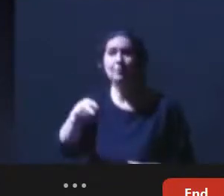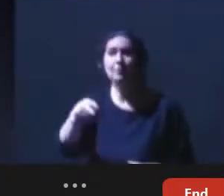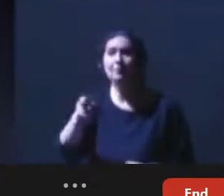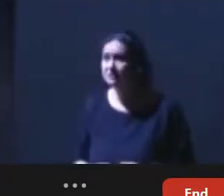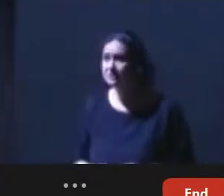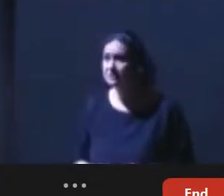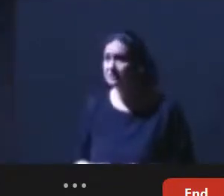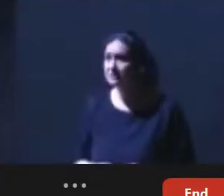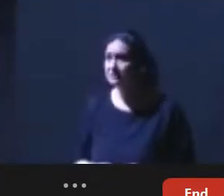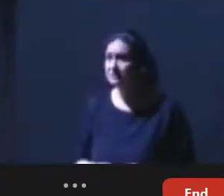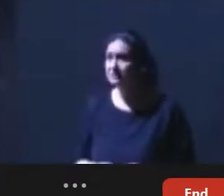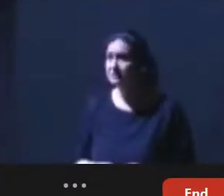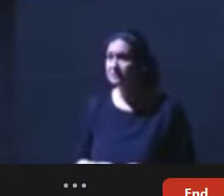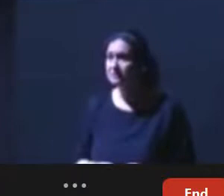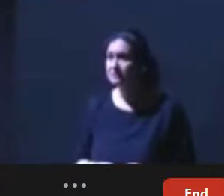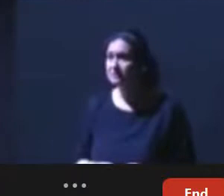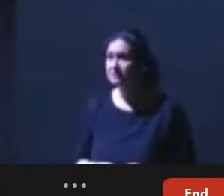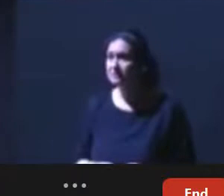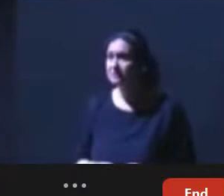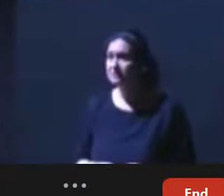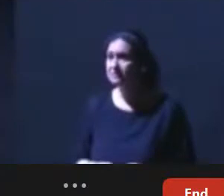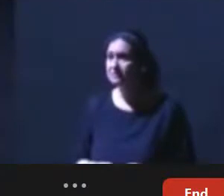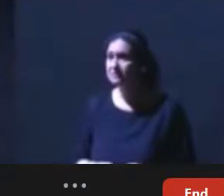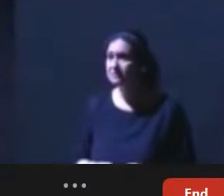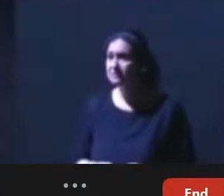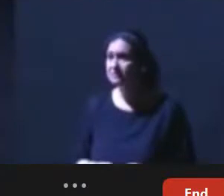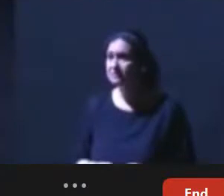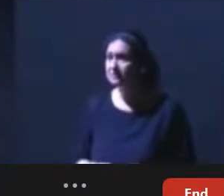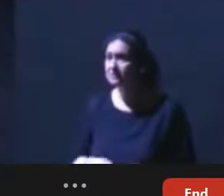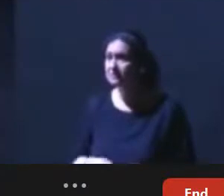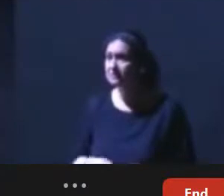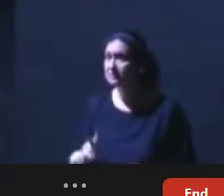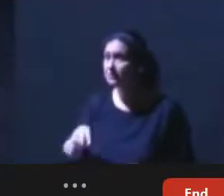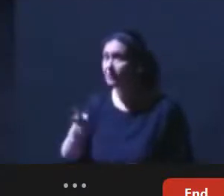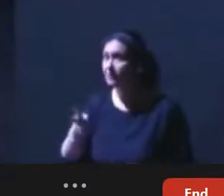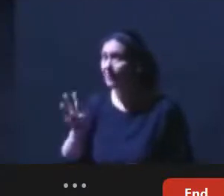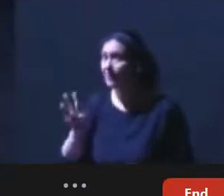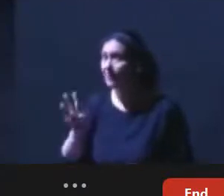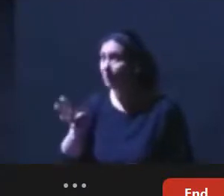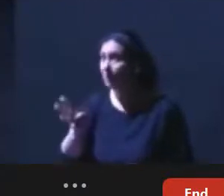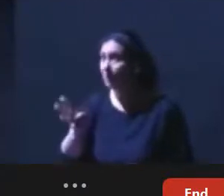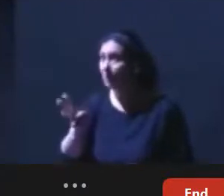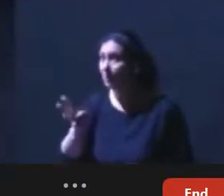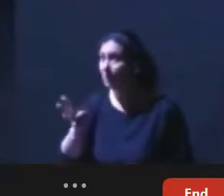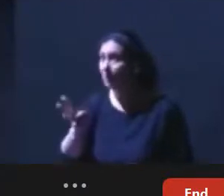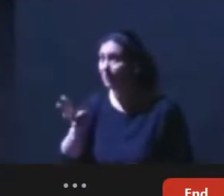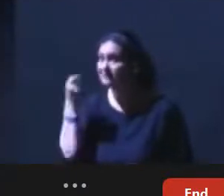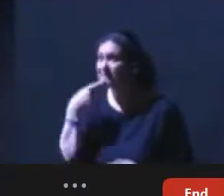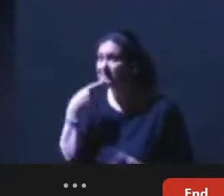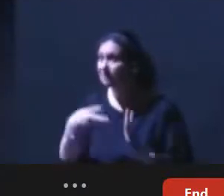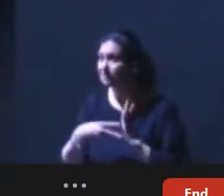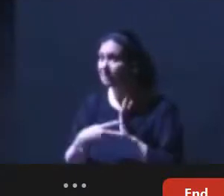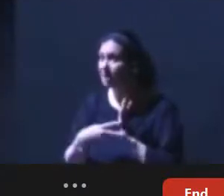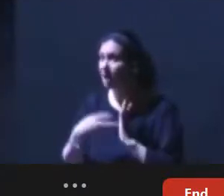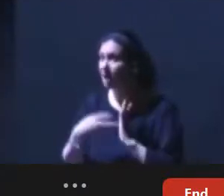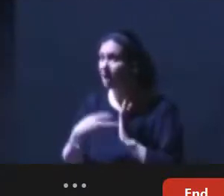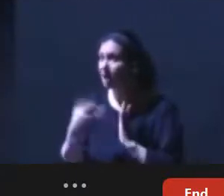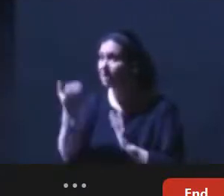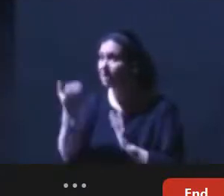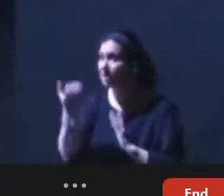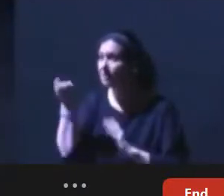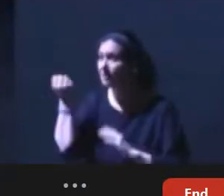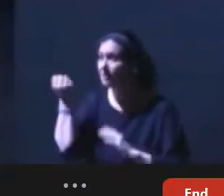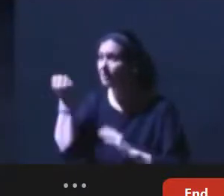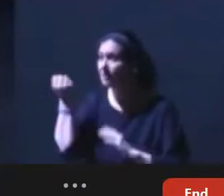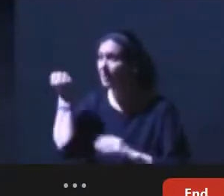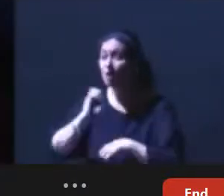và đã từng có sở hữu token Bitcoin? Sau đó thì có thêm Ethereum xuất hiện.